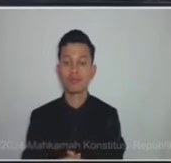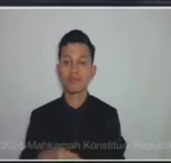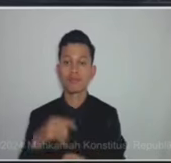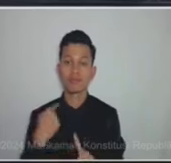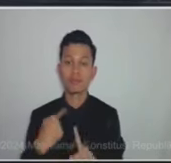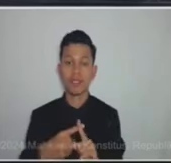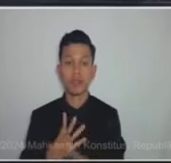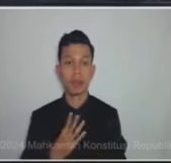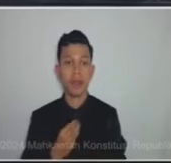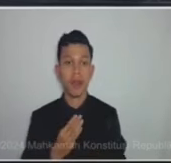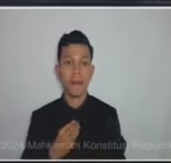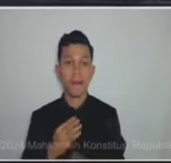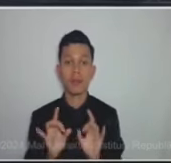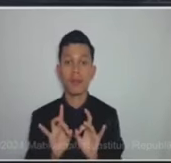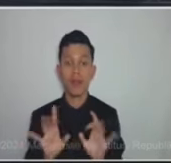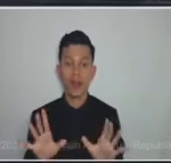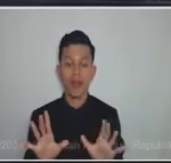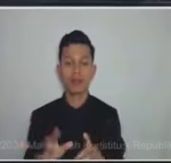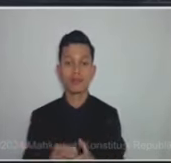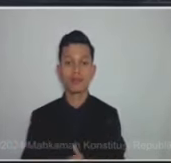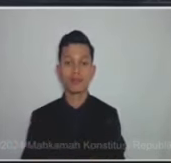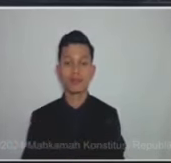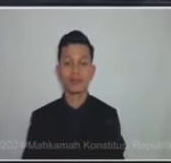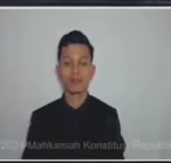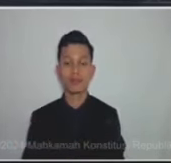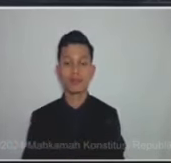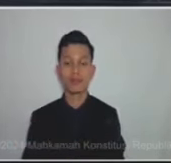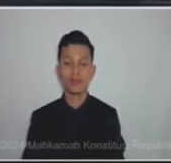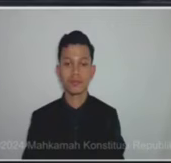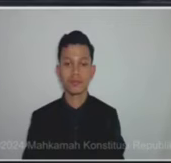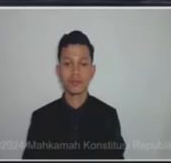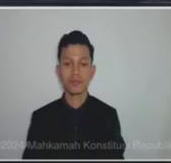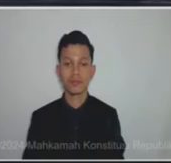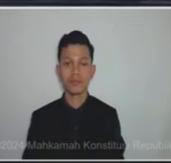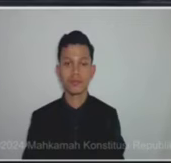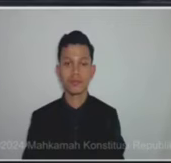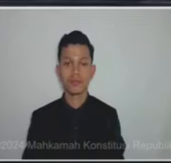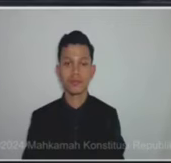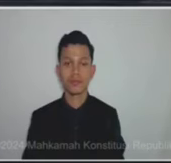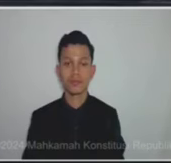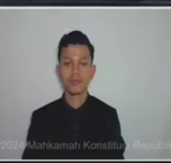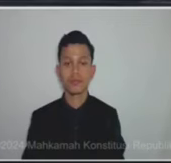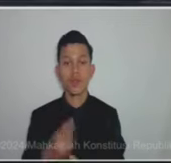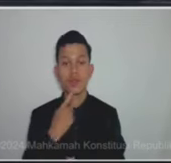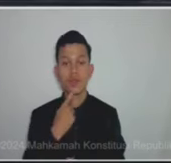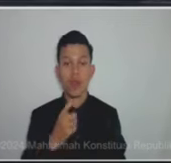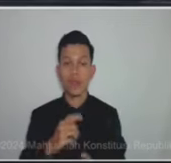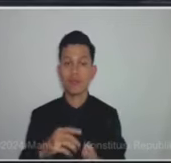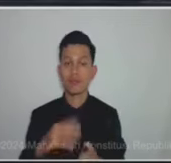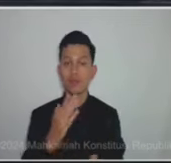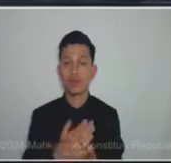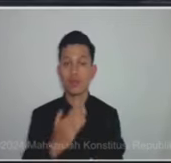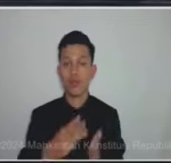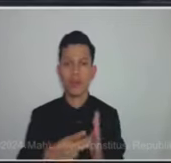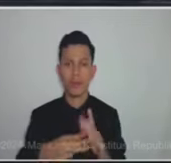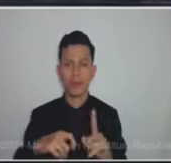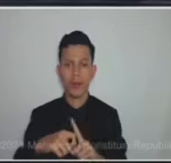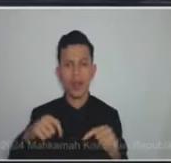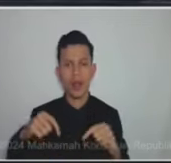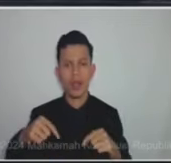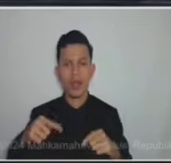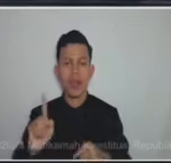pendapat berbeda atau desenteng desenting opinion ter putusan aku terdapat alasan berbeda